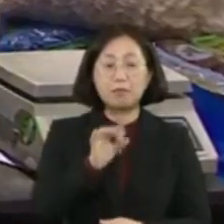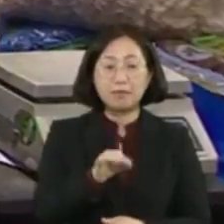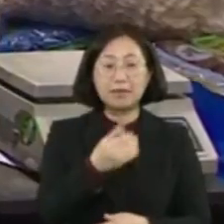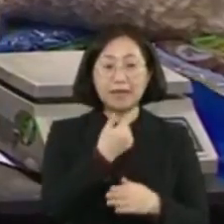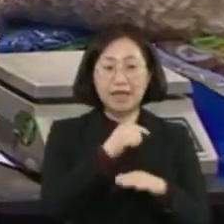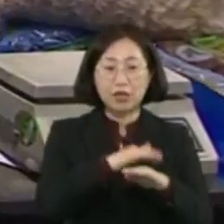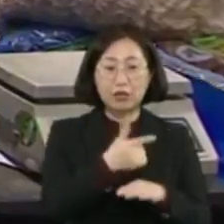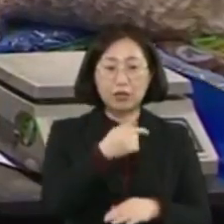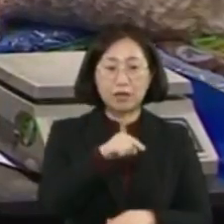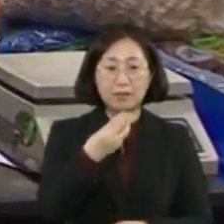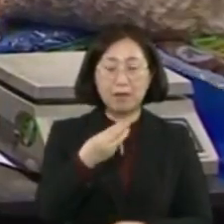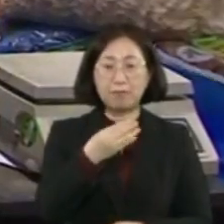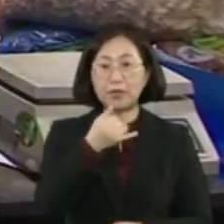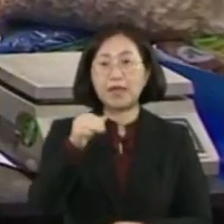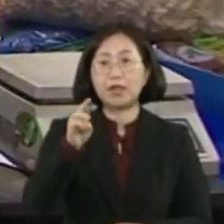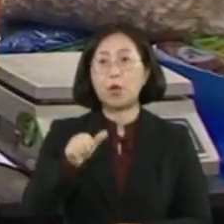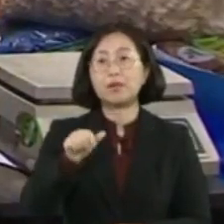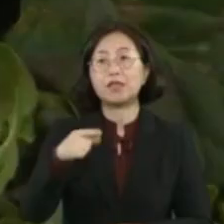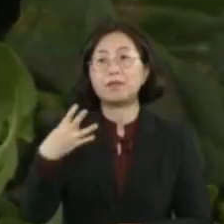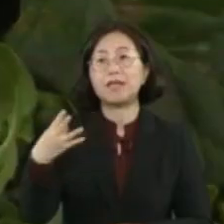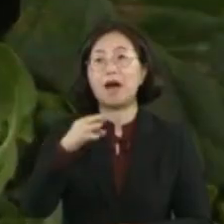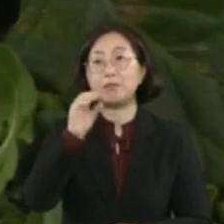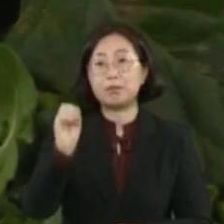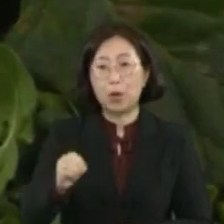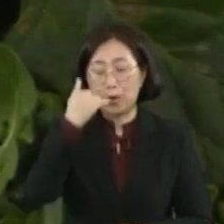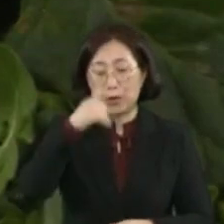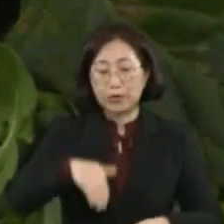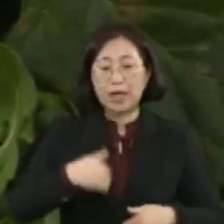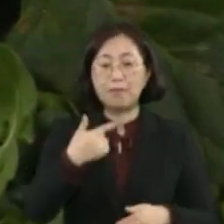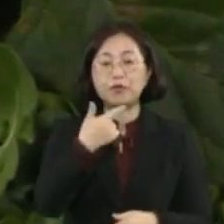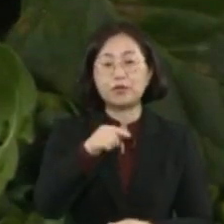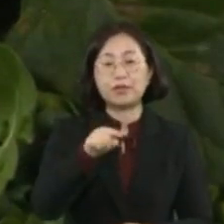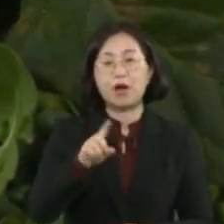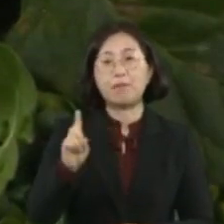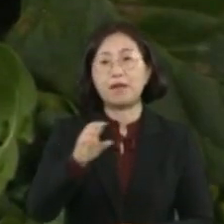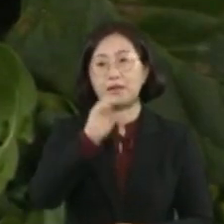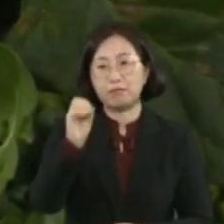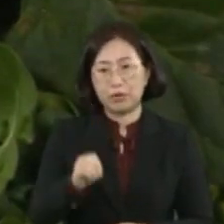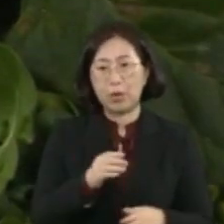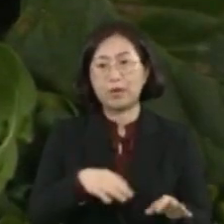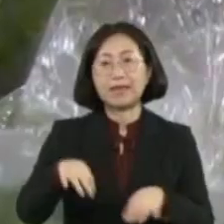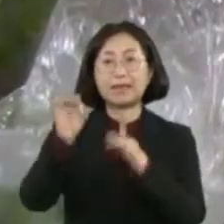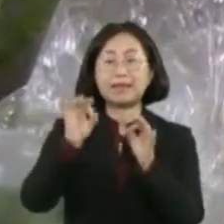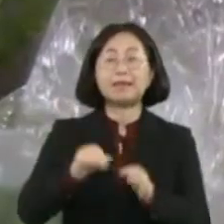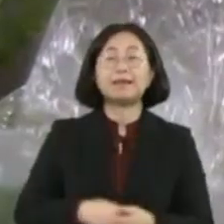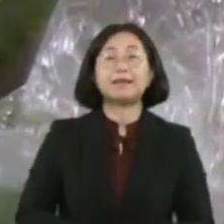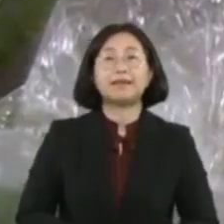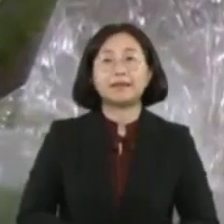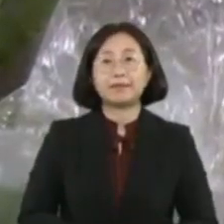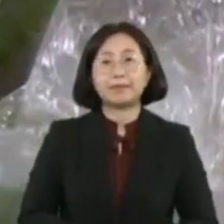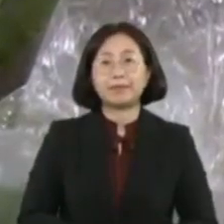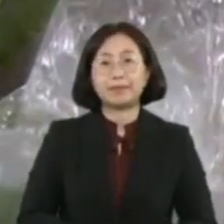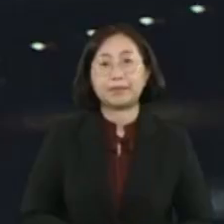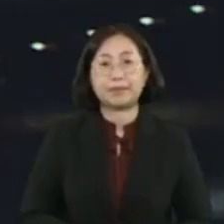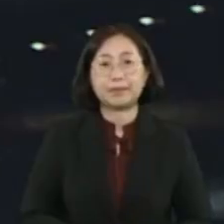대전 6.3%, 세종 5.4%, 충남 6.1% 상승했습니다.